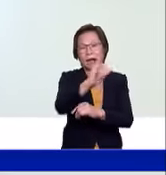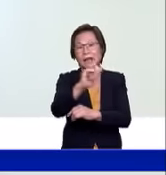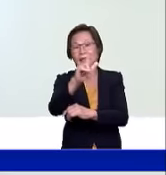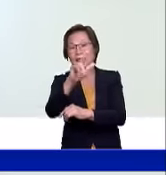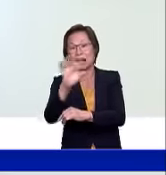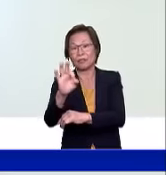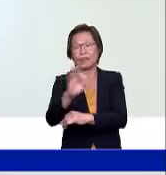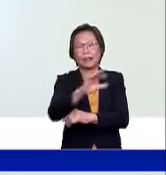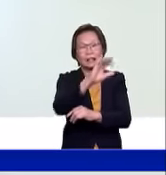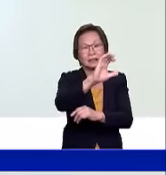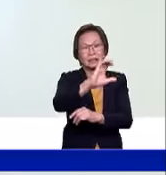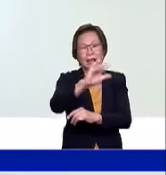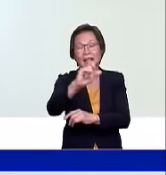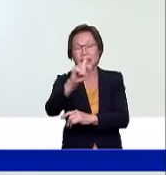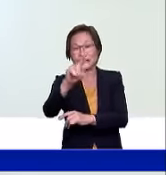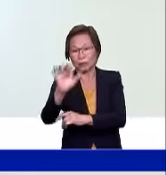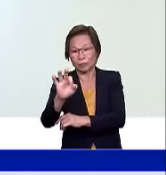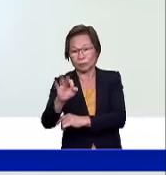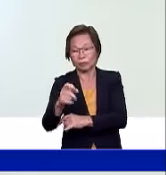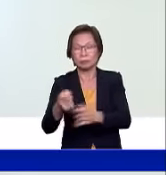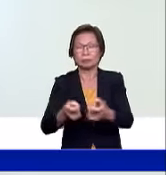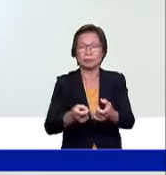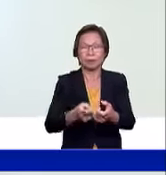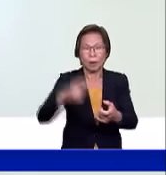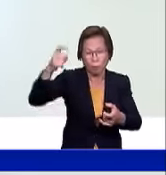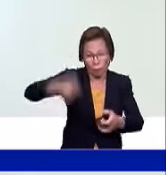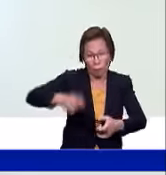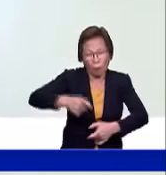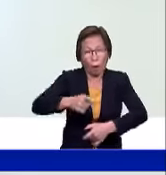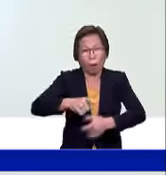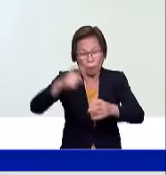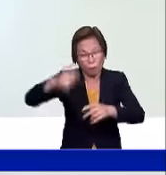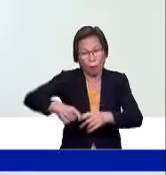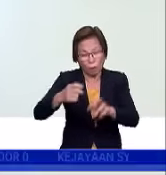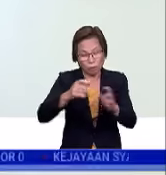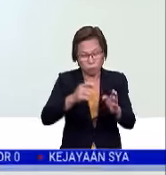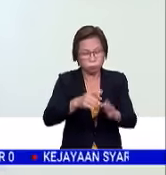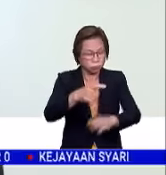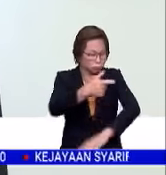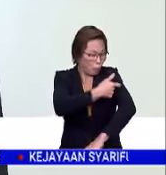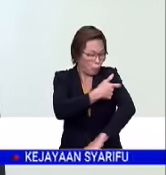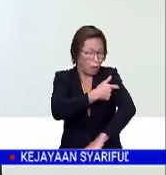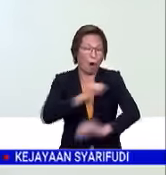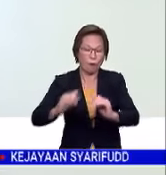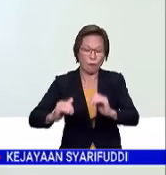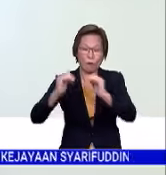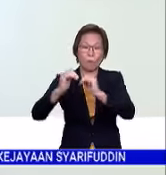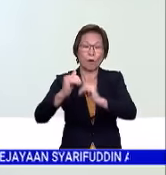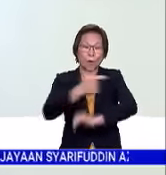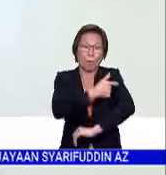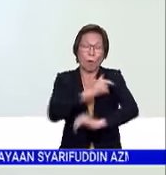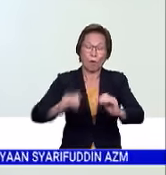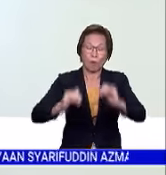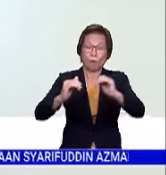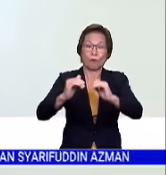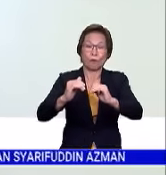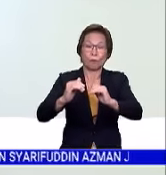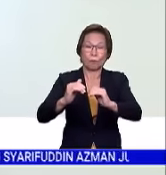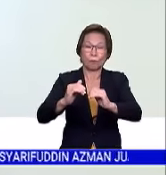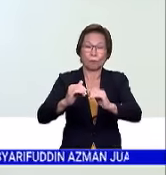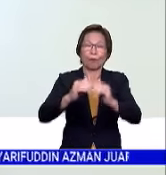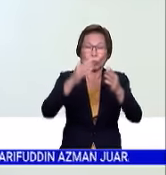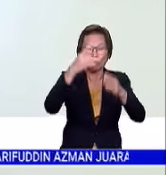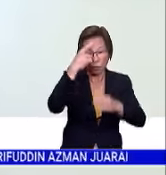perlu mengimbangi keperluan vaksinasi rakan-rakan media kita dengan keperluan fasa 2, iaitu golongan warga